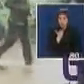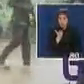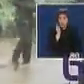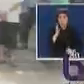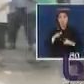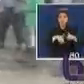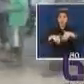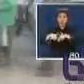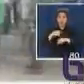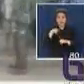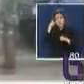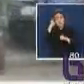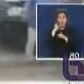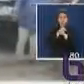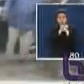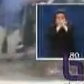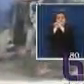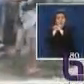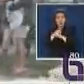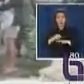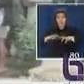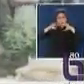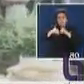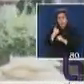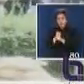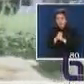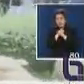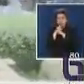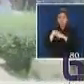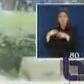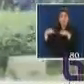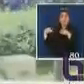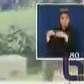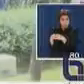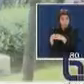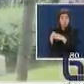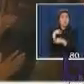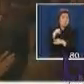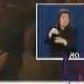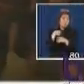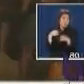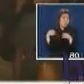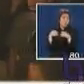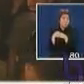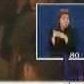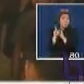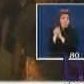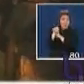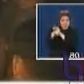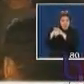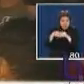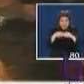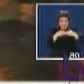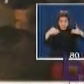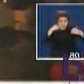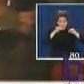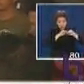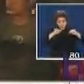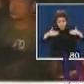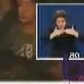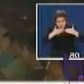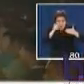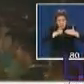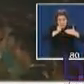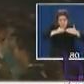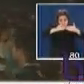ที่ขัดขวางการทำงานของเจ้าหน้าที่โดยเฉพาะกลุ่มบางกลุ่มที่แอบเข้าไปทำลายคันกั้นน้